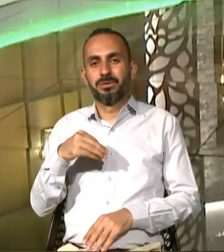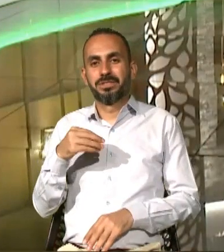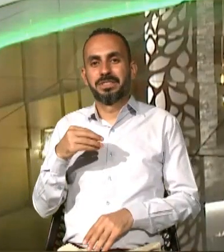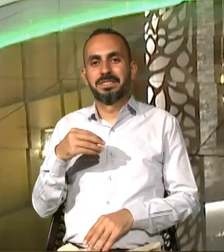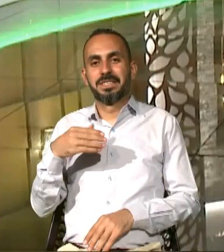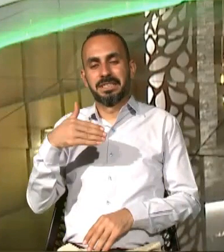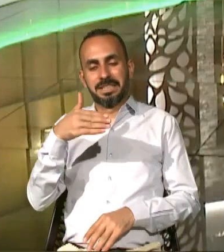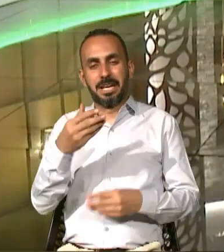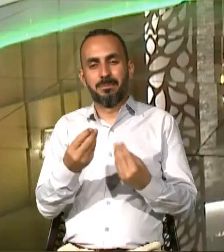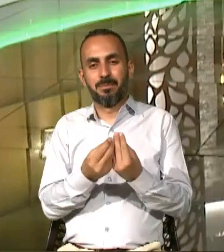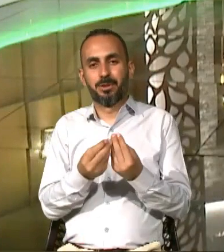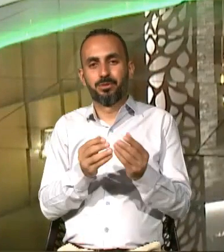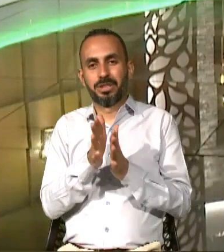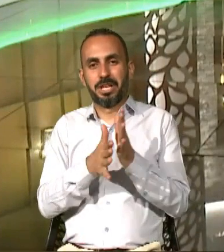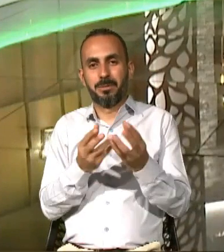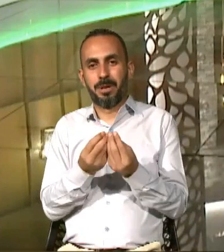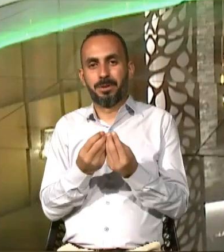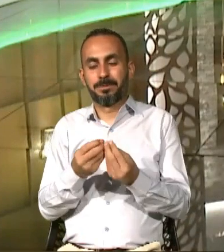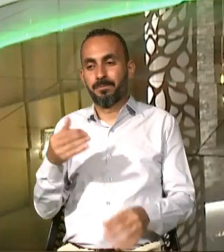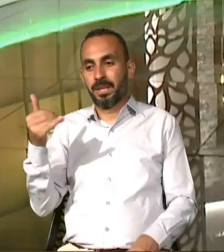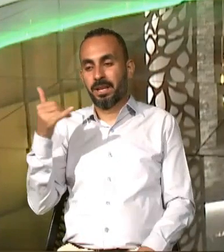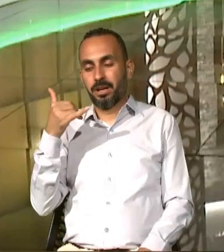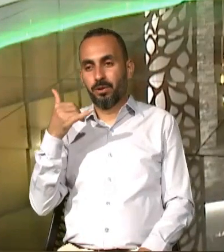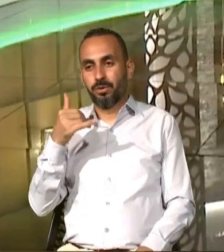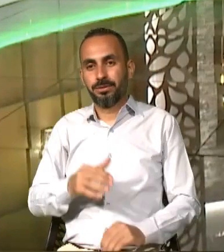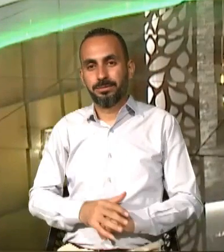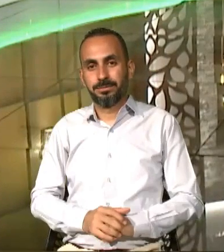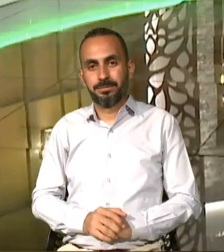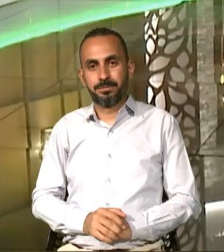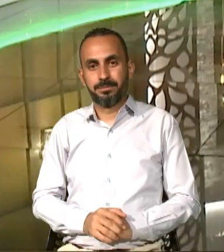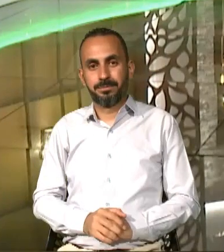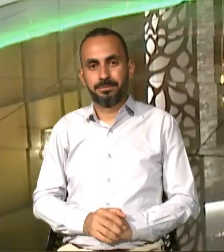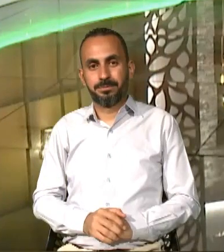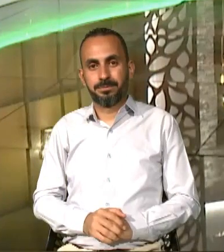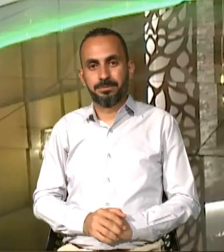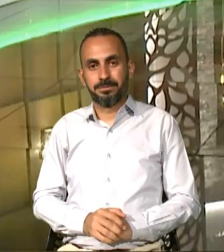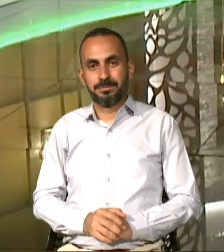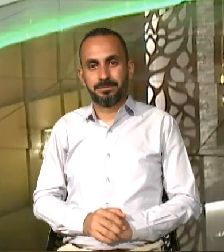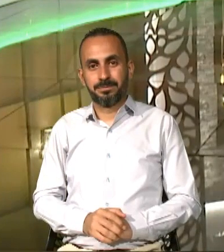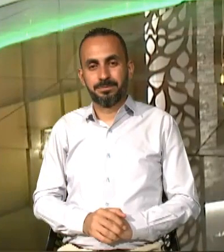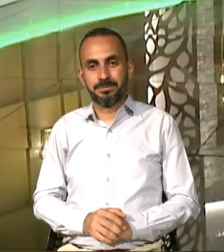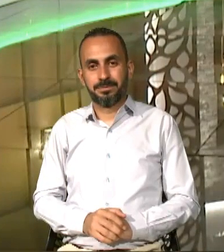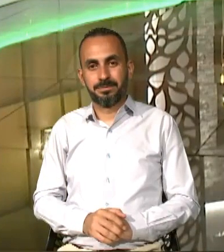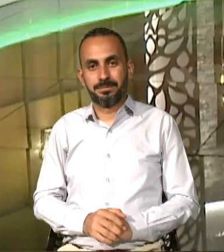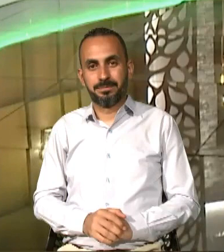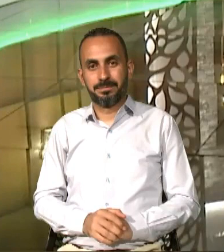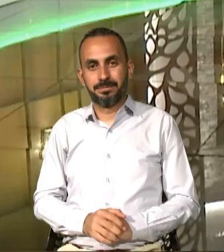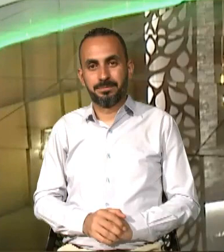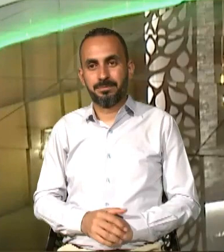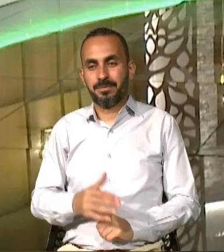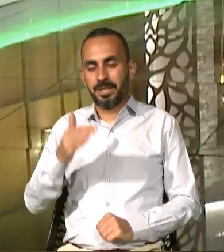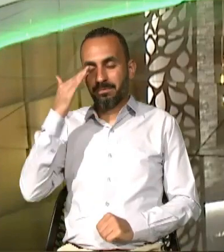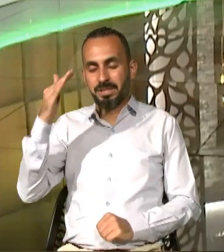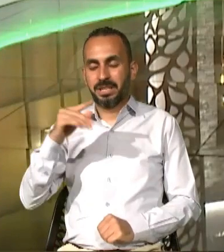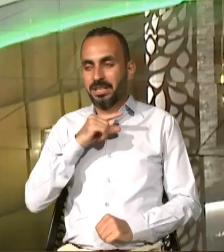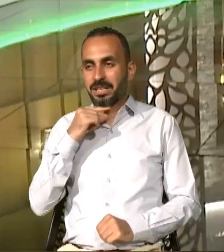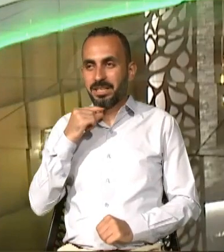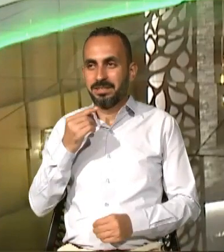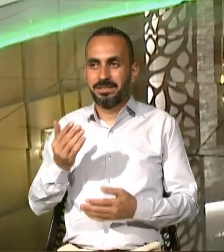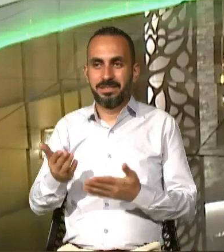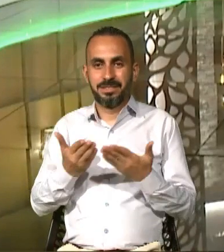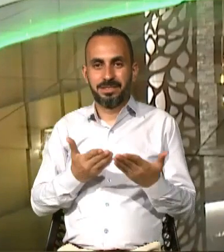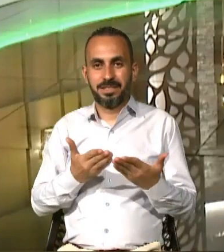يا أسيس جرجس، ربنا يباركك. ألو ناخد تليفون. ألو أيوة أخي شهدي اتفضل. ازيك يا استاذ سمير؟ حلقه